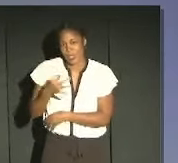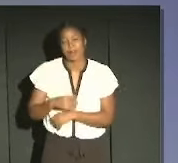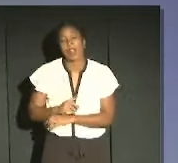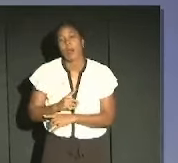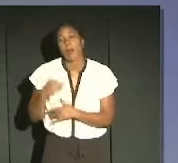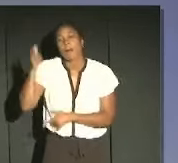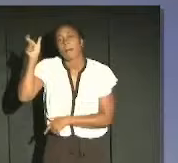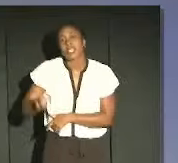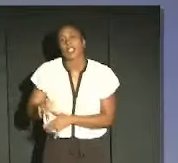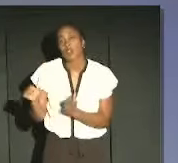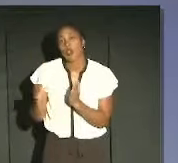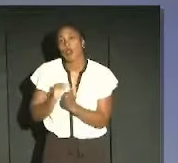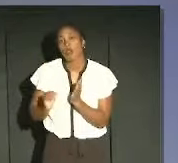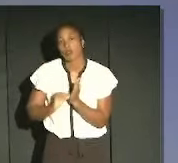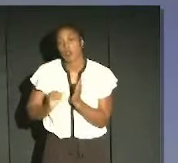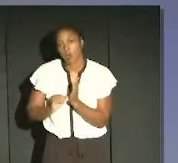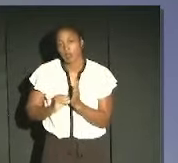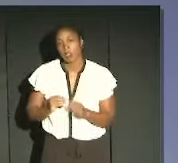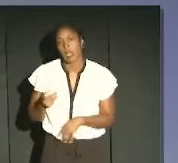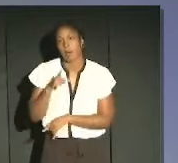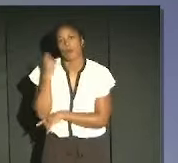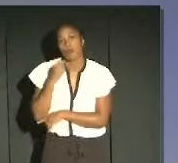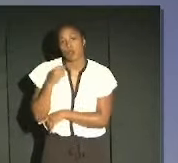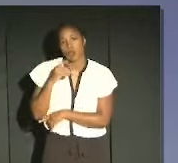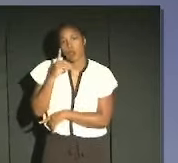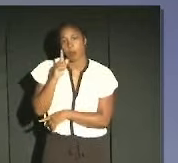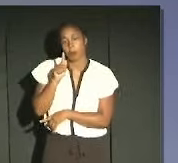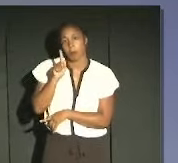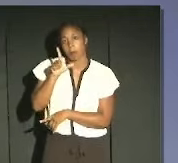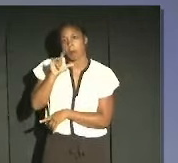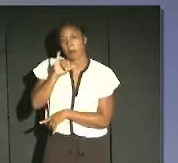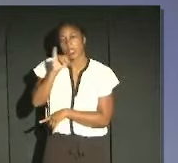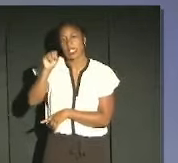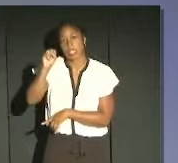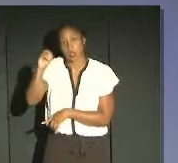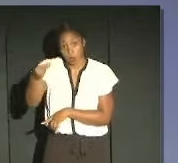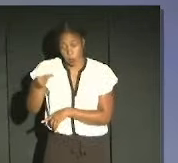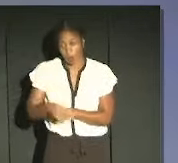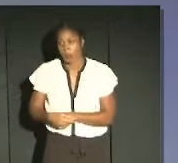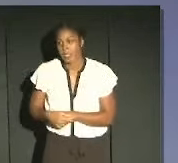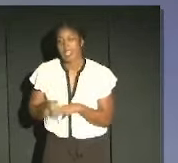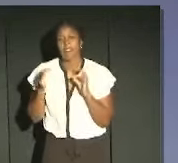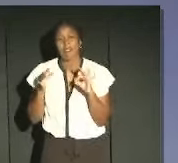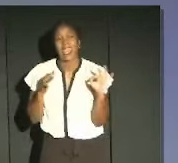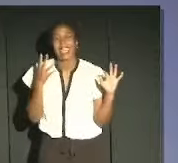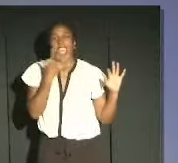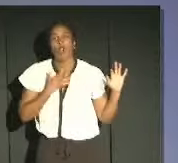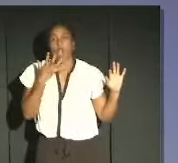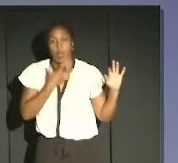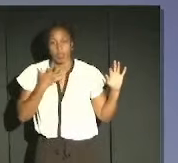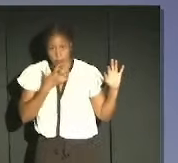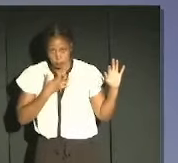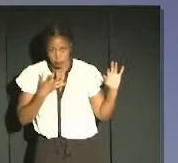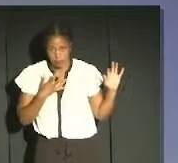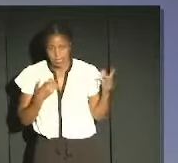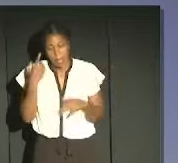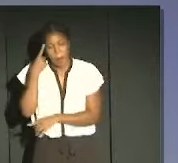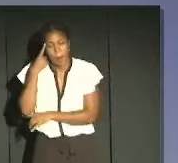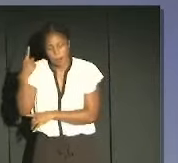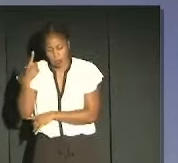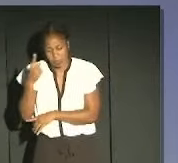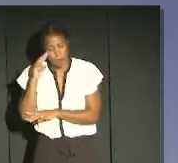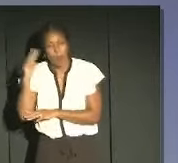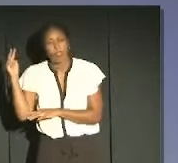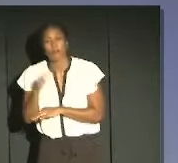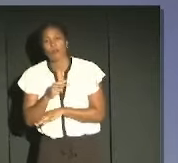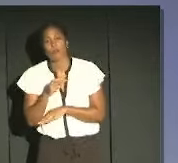reconnu qui non seulement a élaboré ce concept de créolisation mais aussi la pensée d'archipel et je voulais commencer